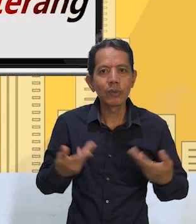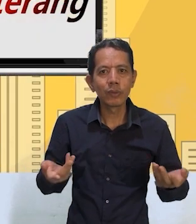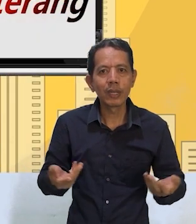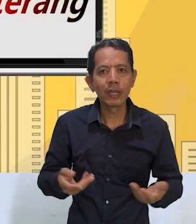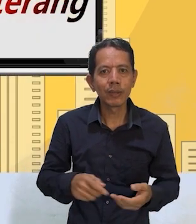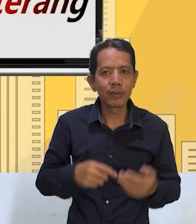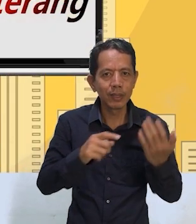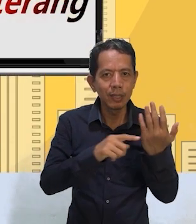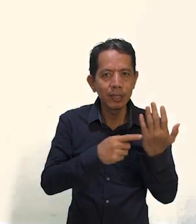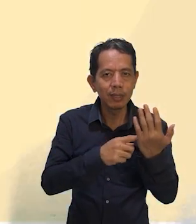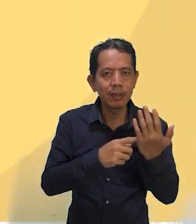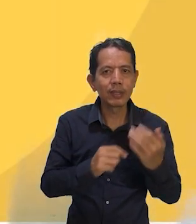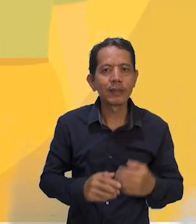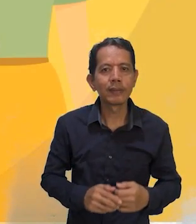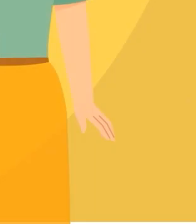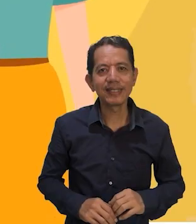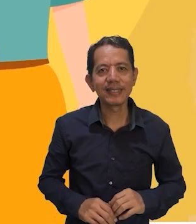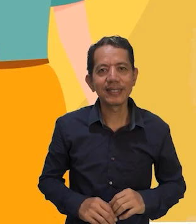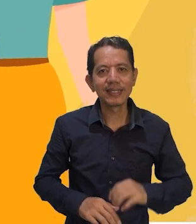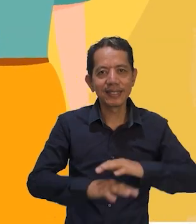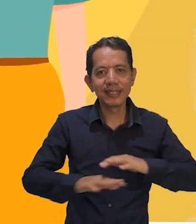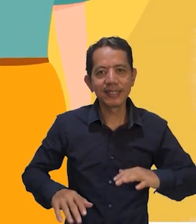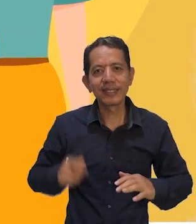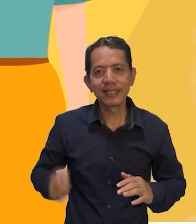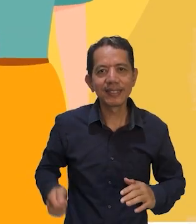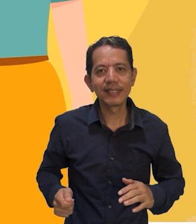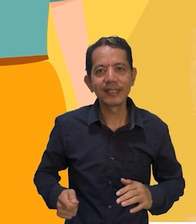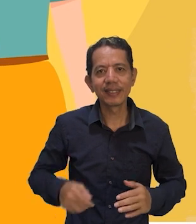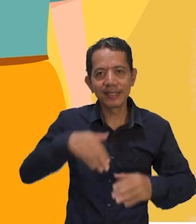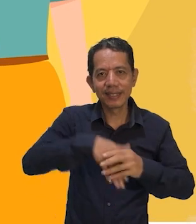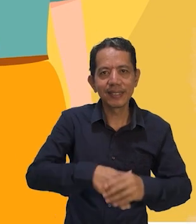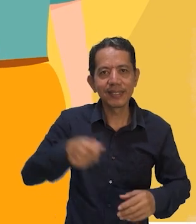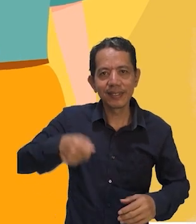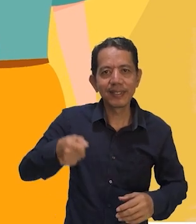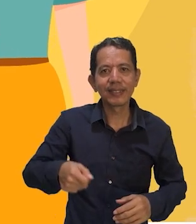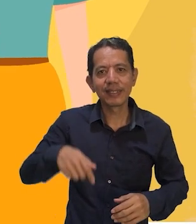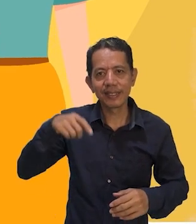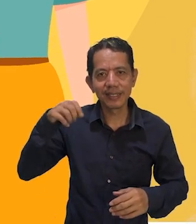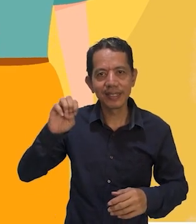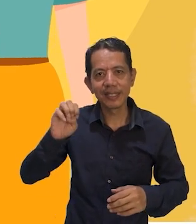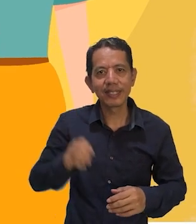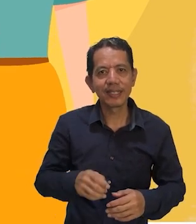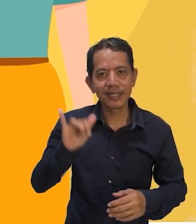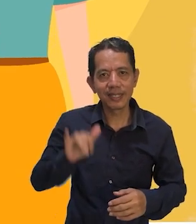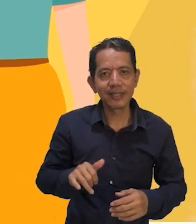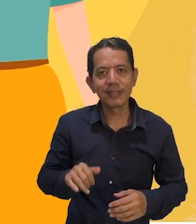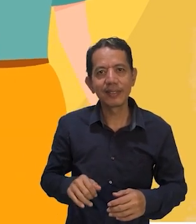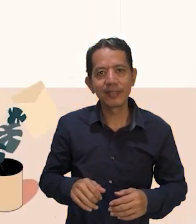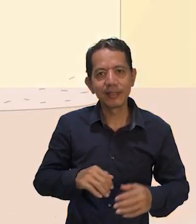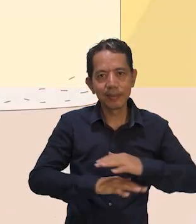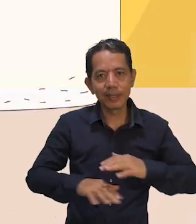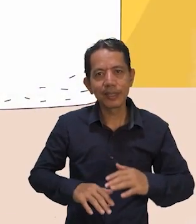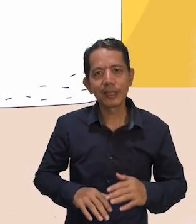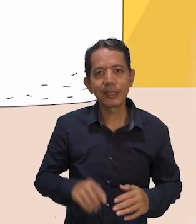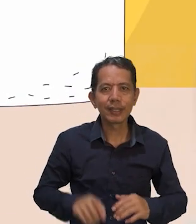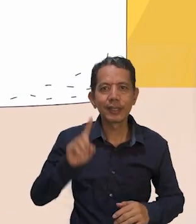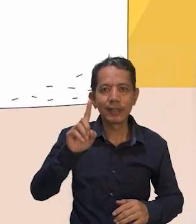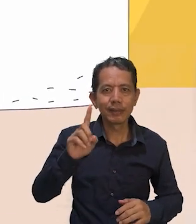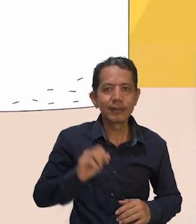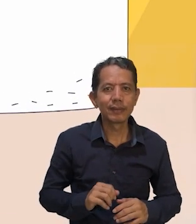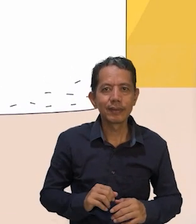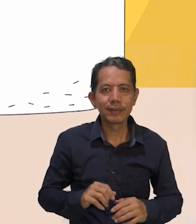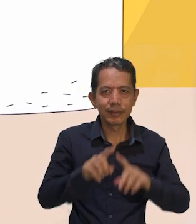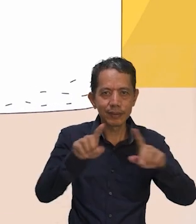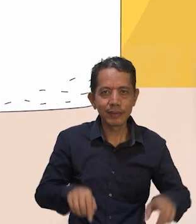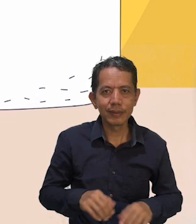elektronik. Dasar hukum dalam aplikasi Era Terang yaitu berdasarkan 1.